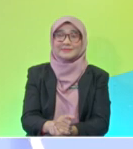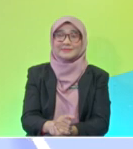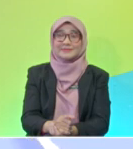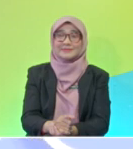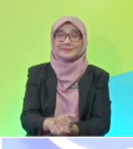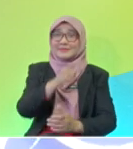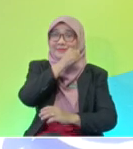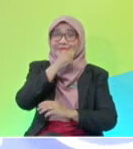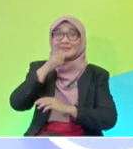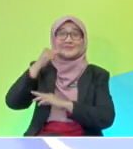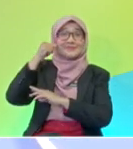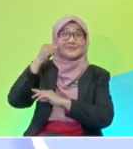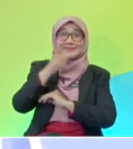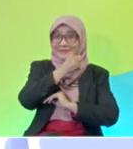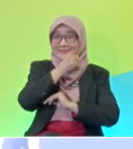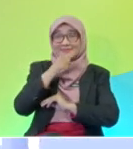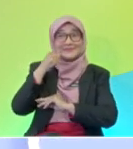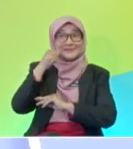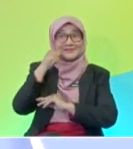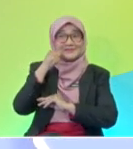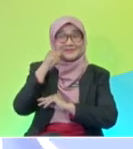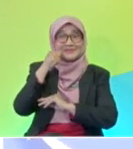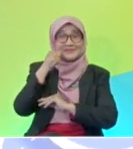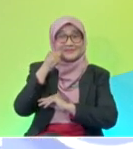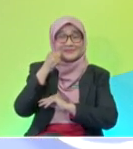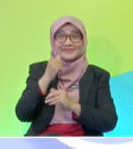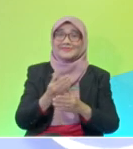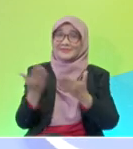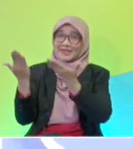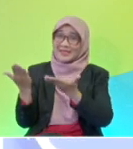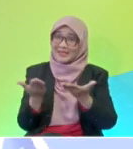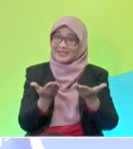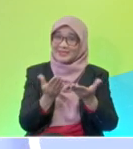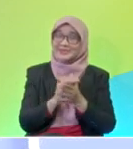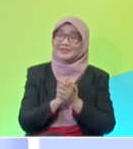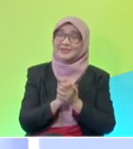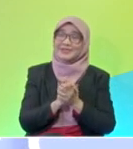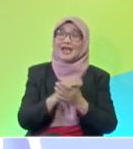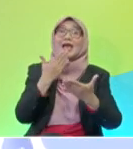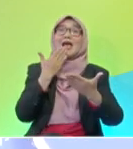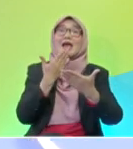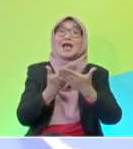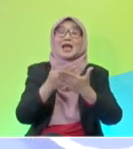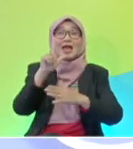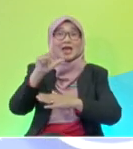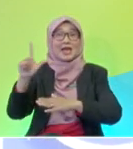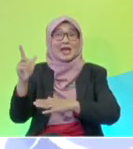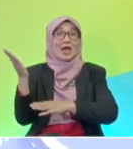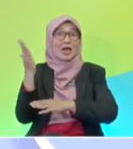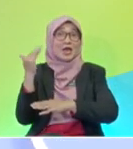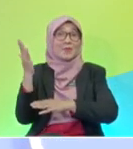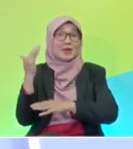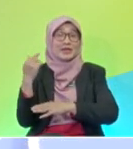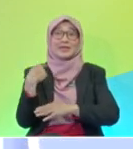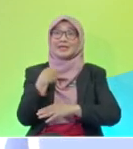Amina Amina ya Amina silakan Amina apa kah Baiklah Mari kita ke